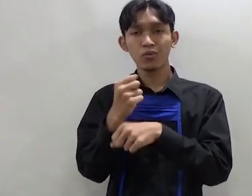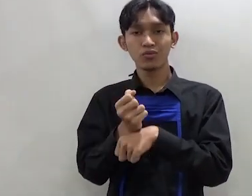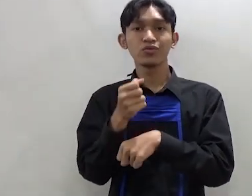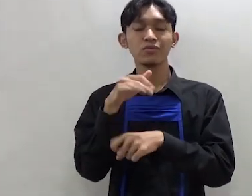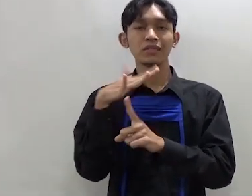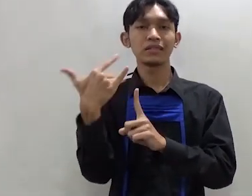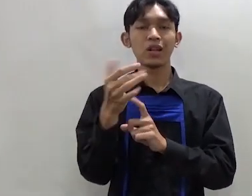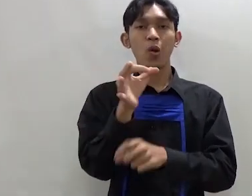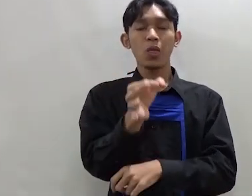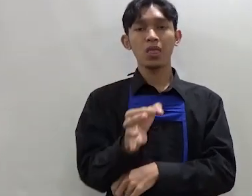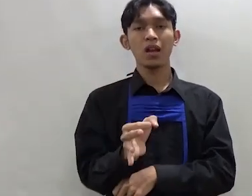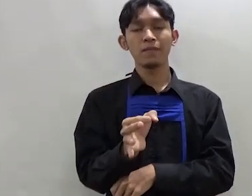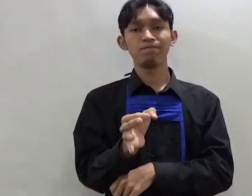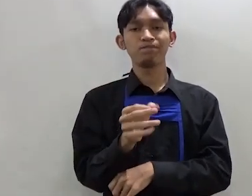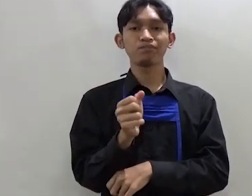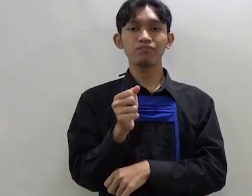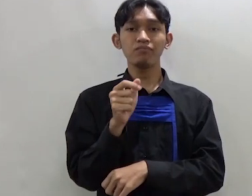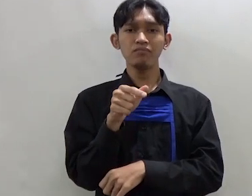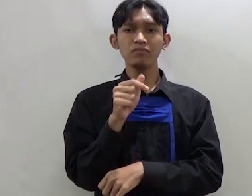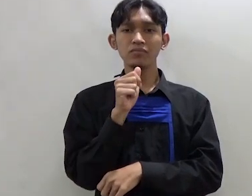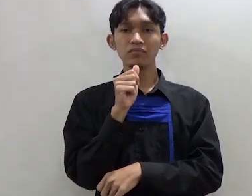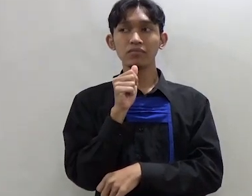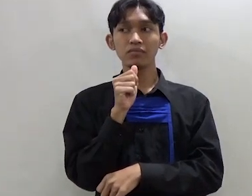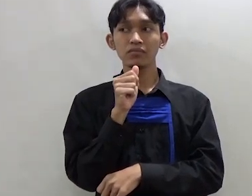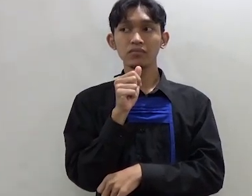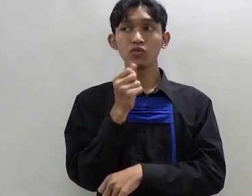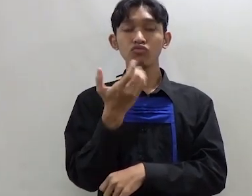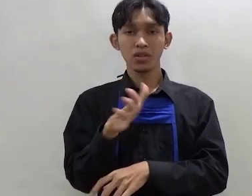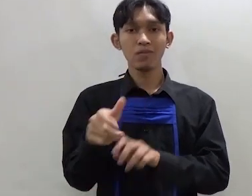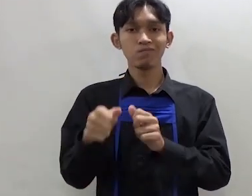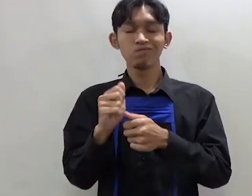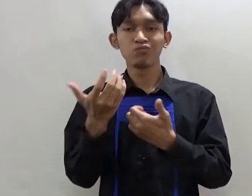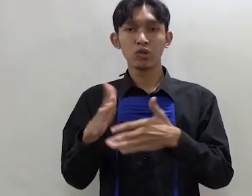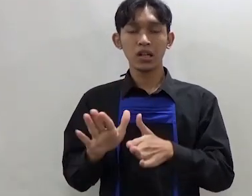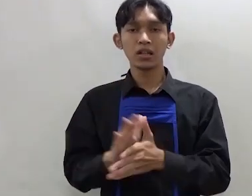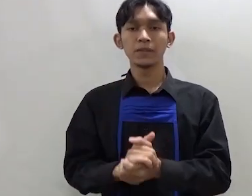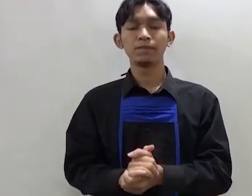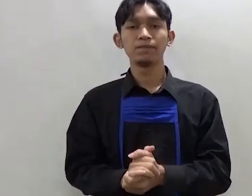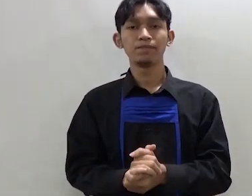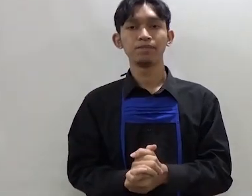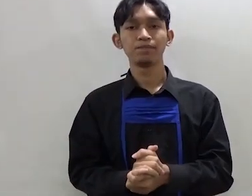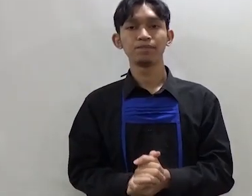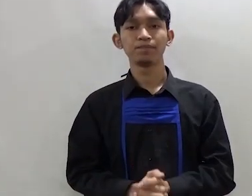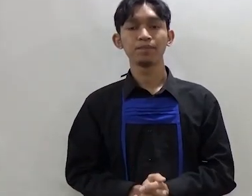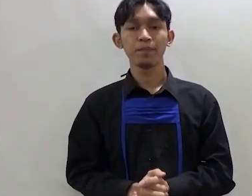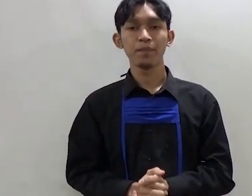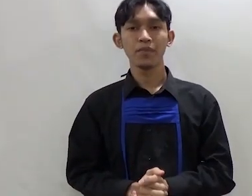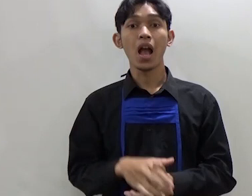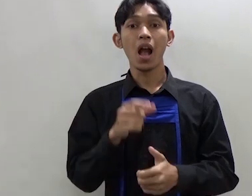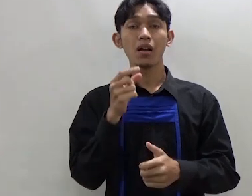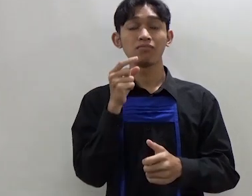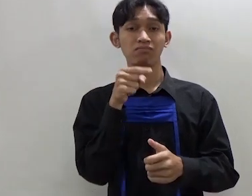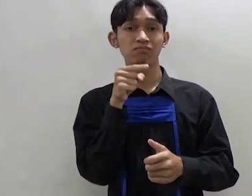lab BBTKL yang melakukan uji labnya. Tanggal 24 Mei, sampel